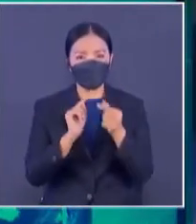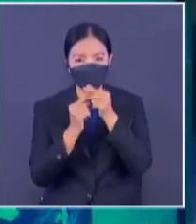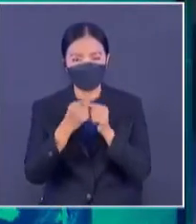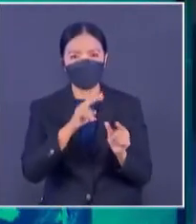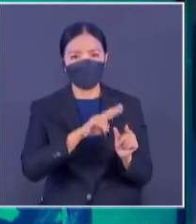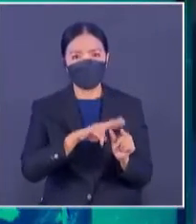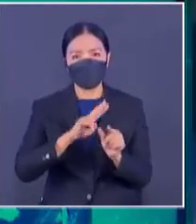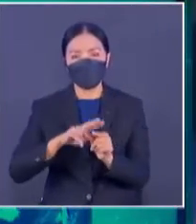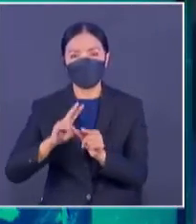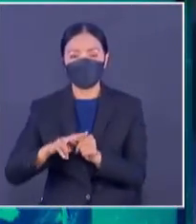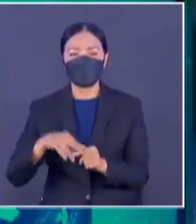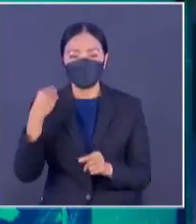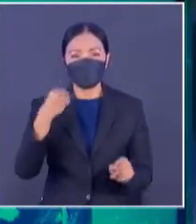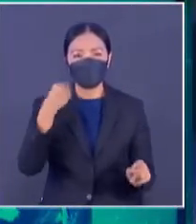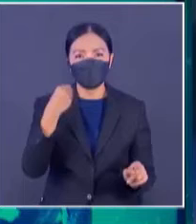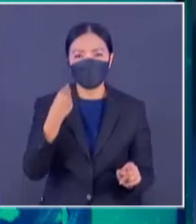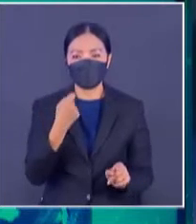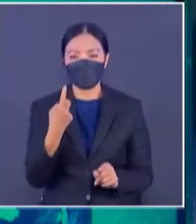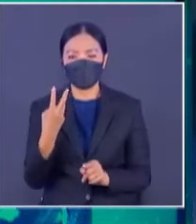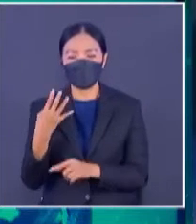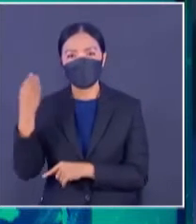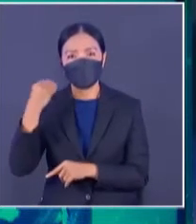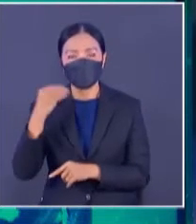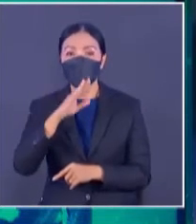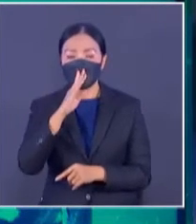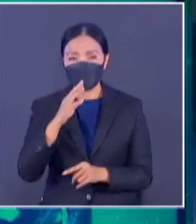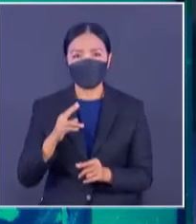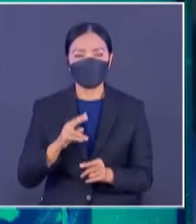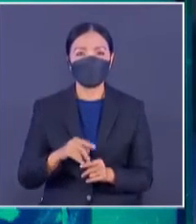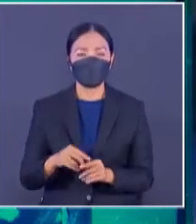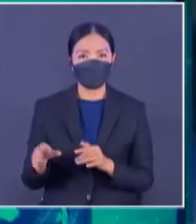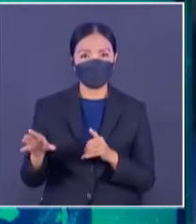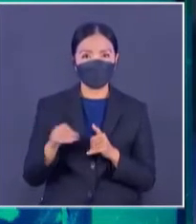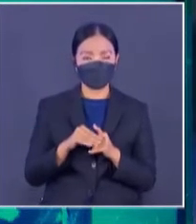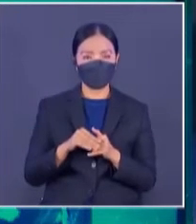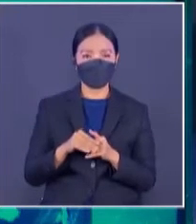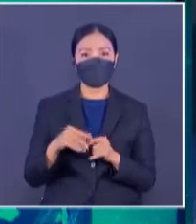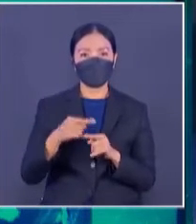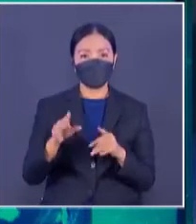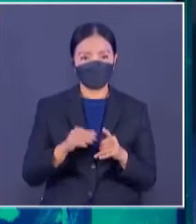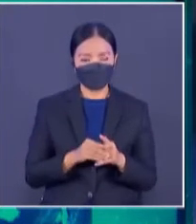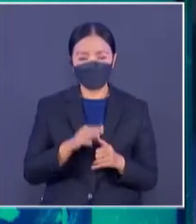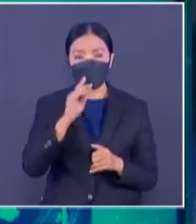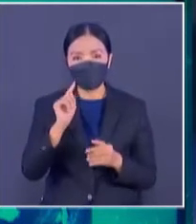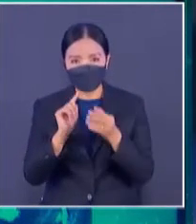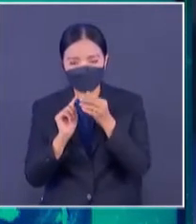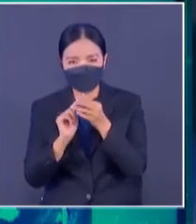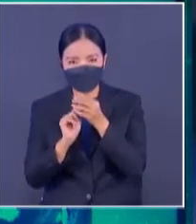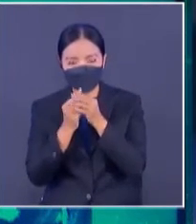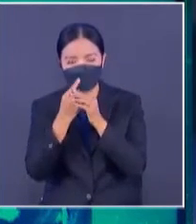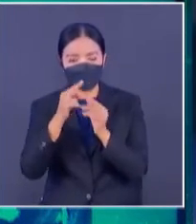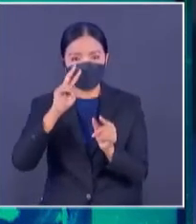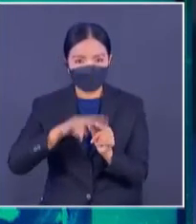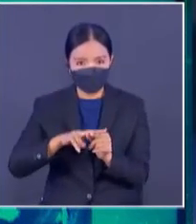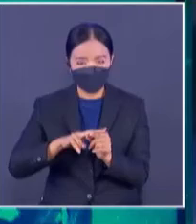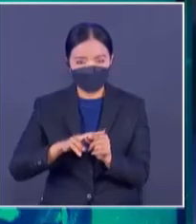จเป็นระยะนะครับแล้วถ้าเกิดว่าตัวผลตรวจ ATK เป็นบวกเมื่อไหร่พยายามไปหายี่ห้ออื่นมาตรวจซ้ำเพราะอาจจะมีความผิ